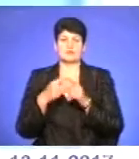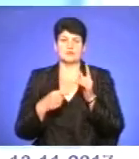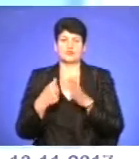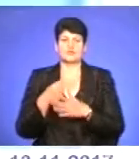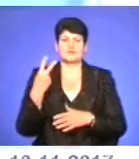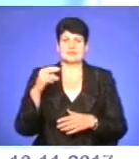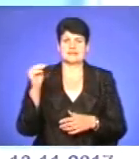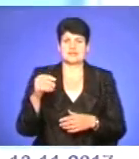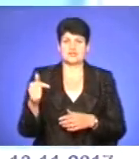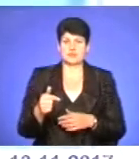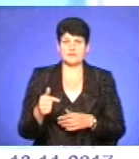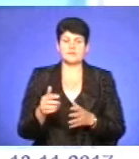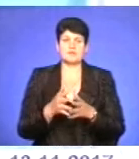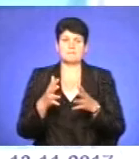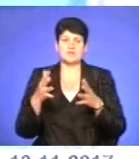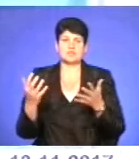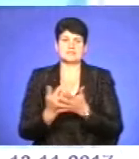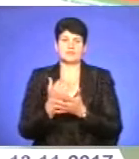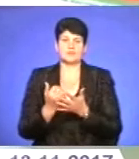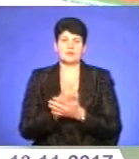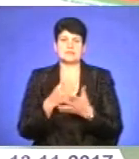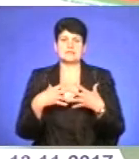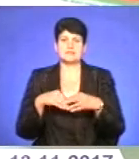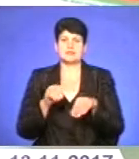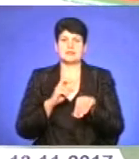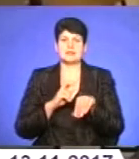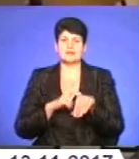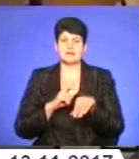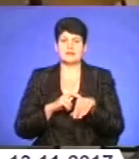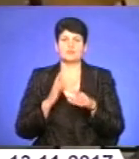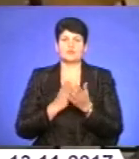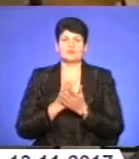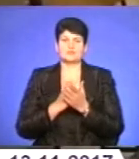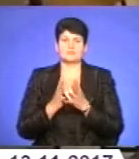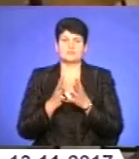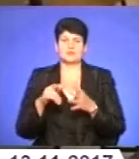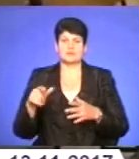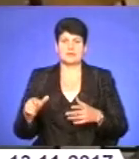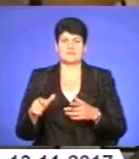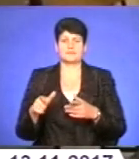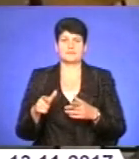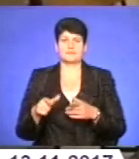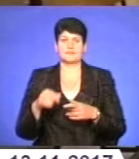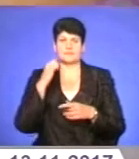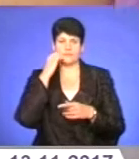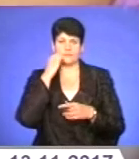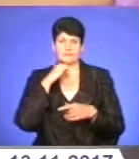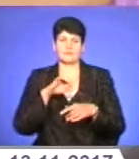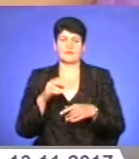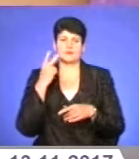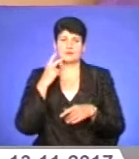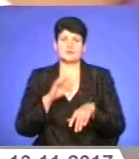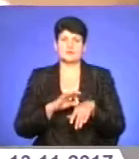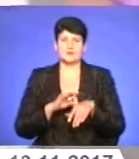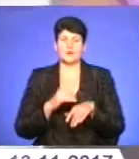20 тисяч гривень. Більше зароблятимуть сімейні лікарі, які обслуговуватимуть переважно людей похилого віку з хронічними захворюваннями. Один